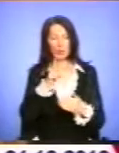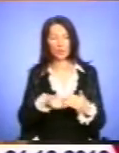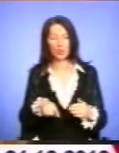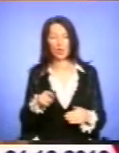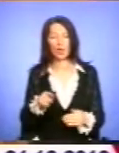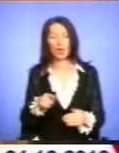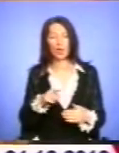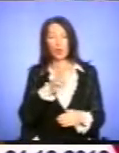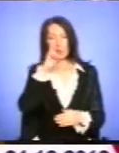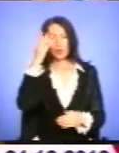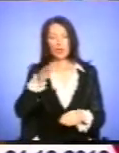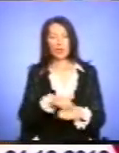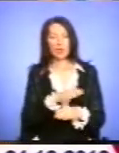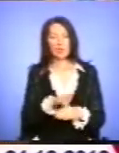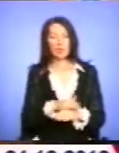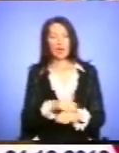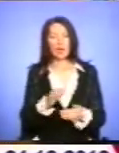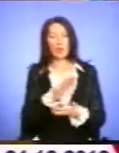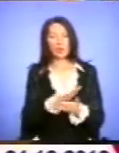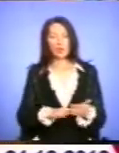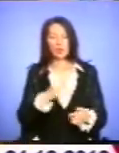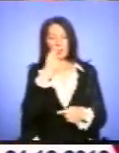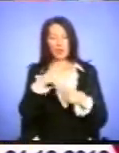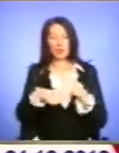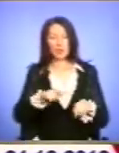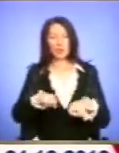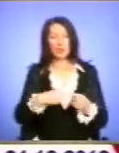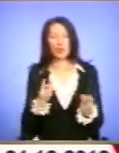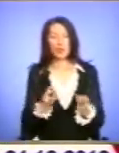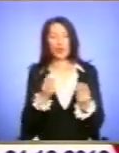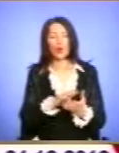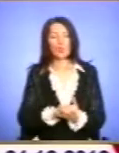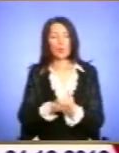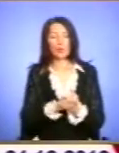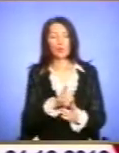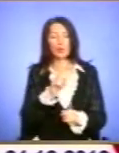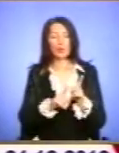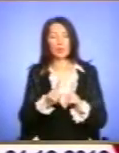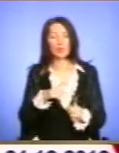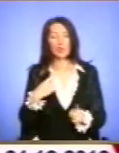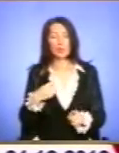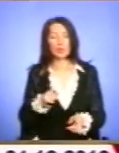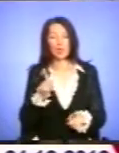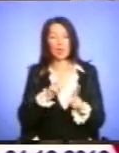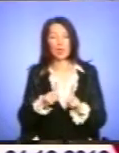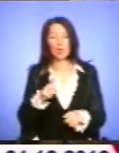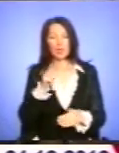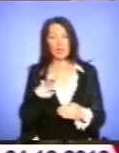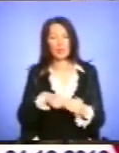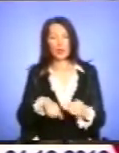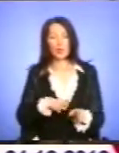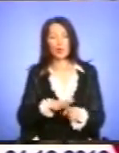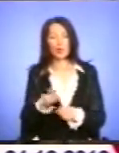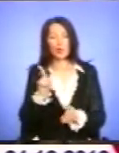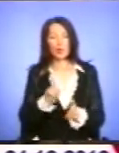ласки, Божого благословення. Продовжать традиції передавати вогонь миру і на сесії обласної ради, запевнив виконуючий обов'язки